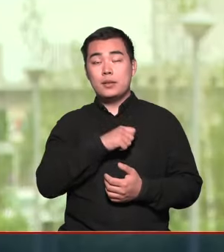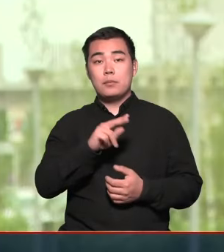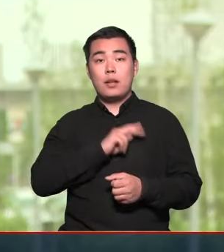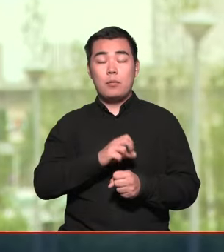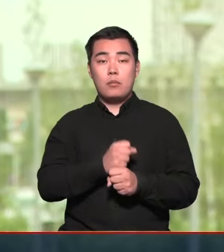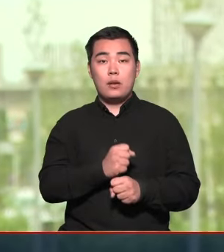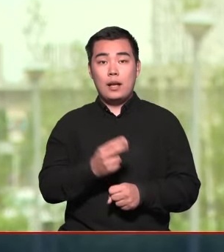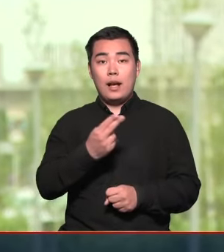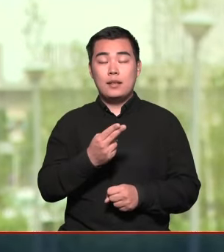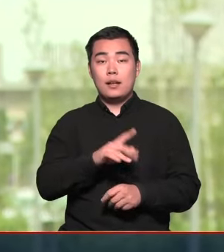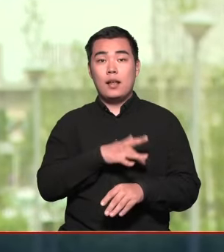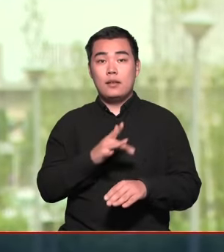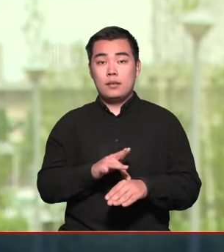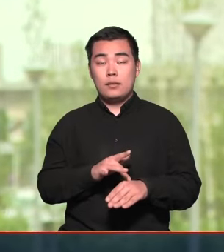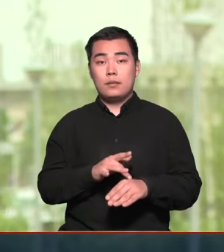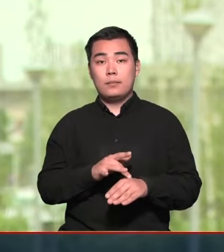қызметтер. Астана қаласында